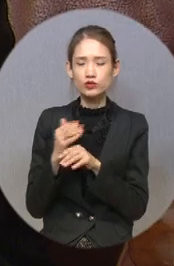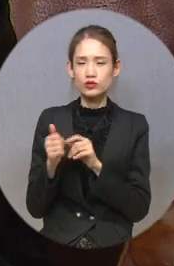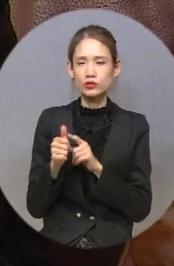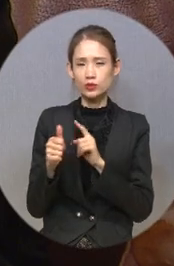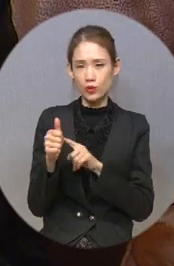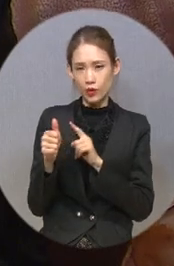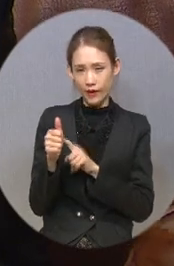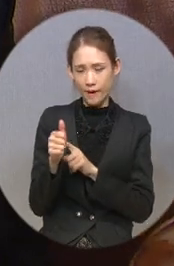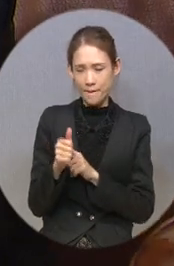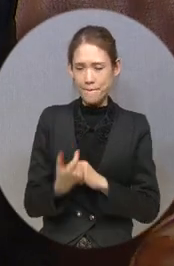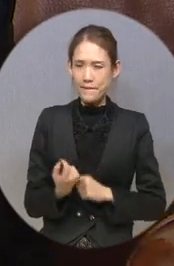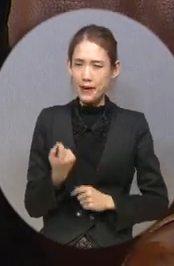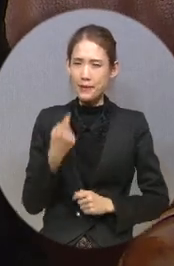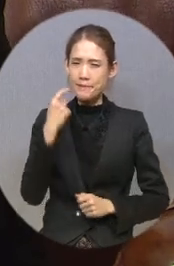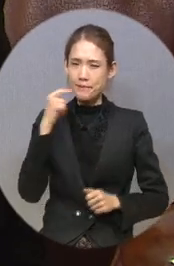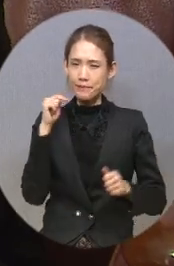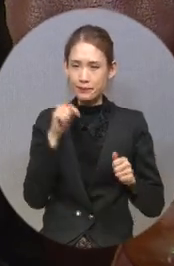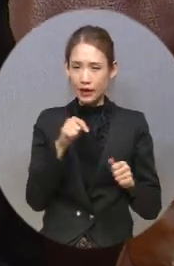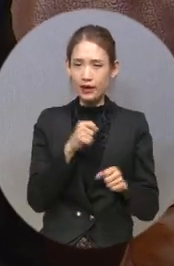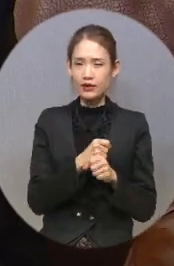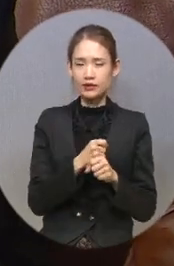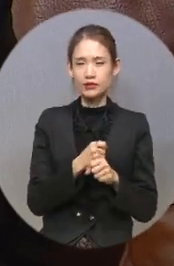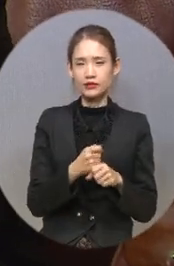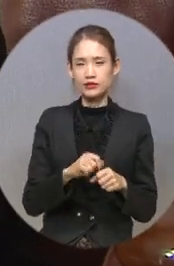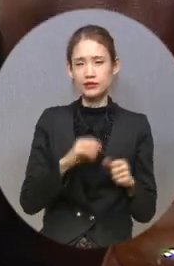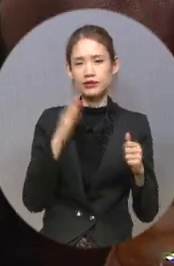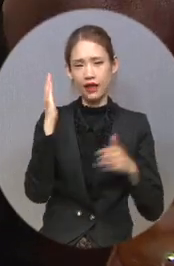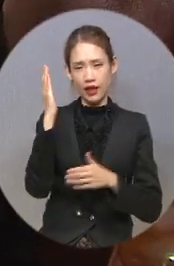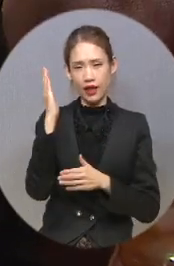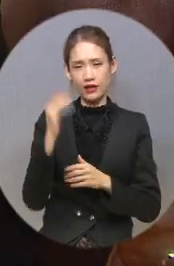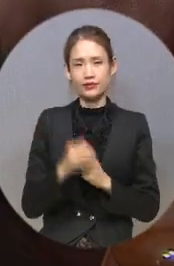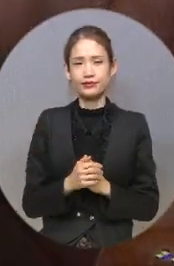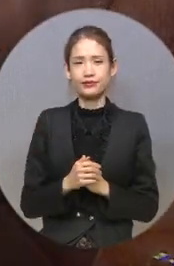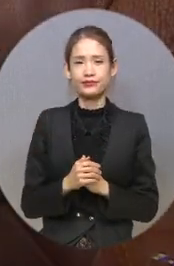속히 엄벌해달라는 사연입니다.